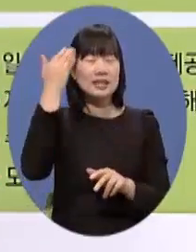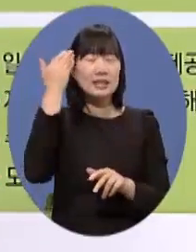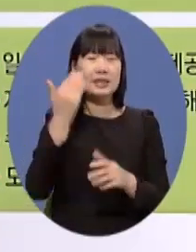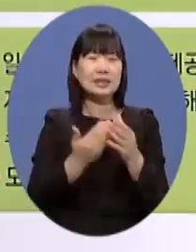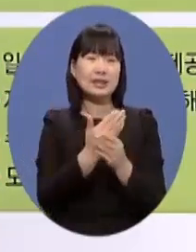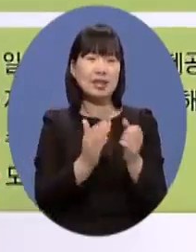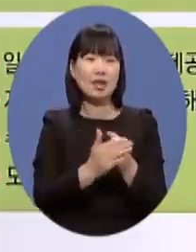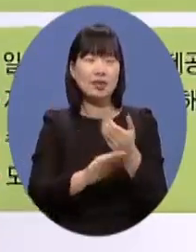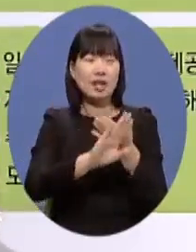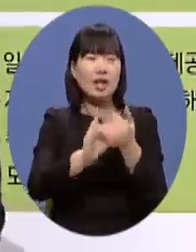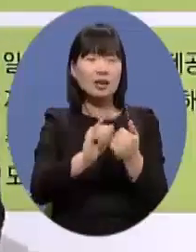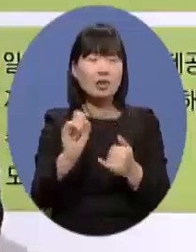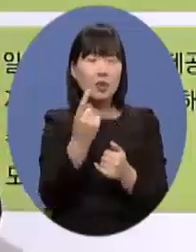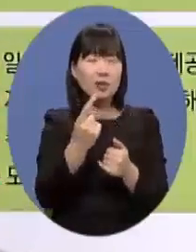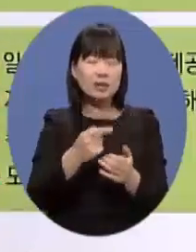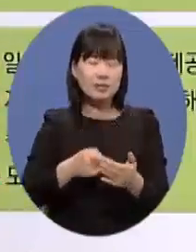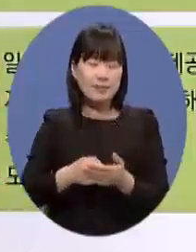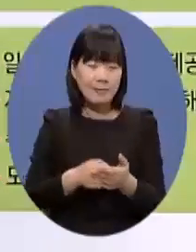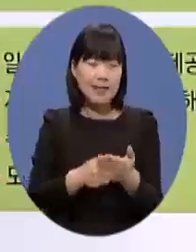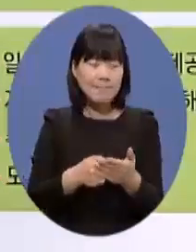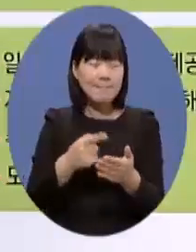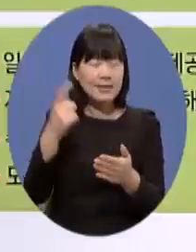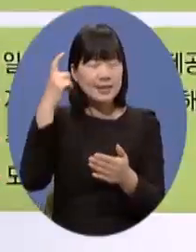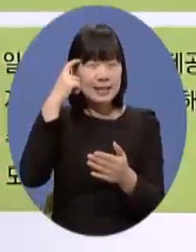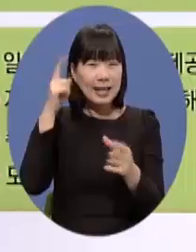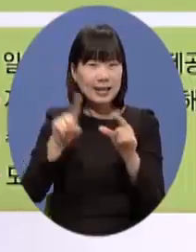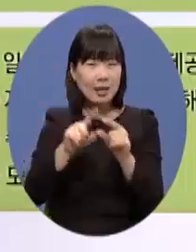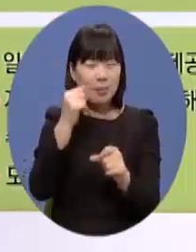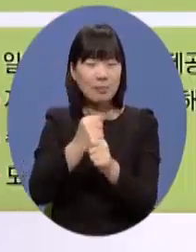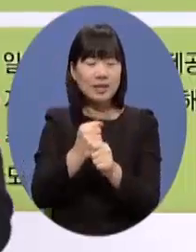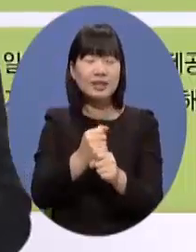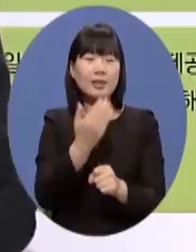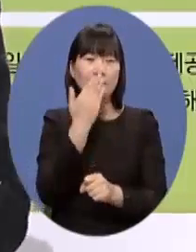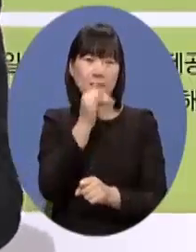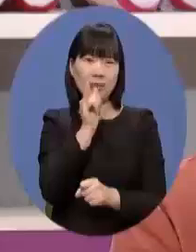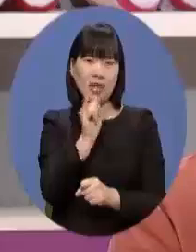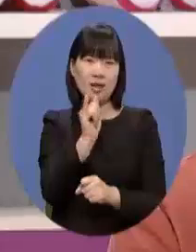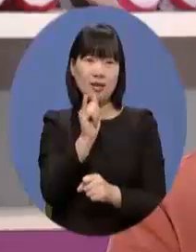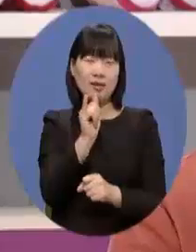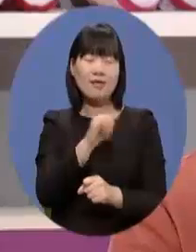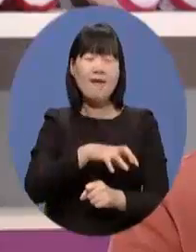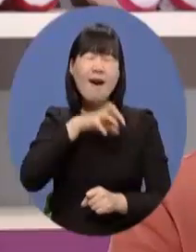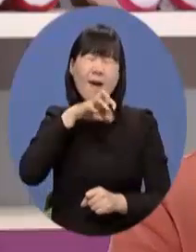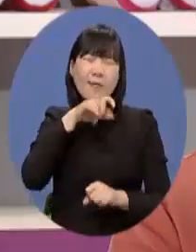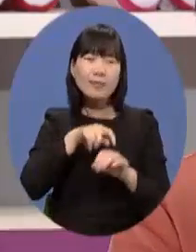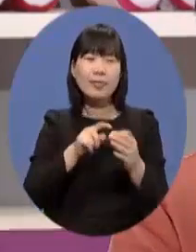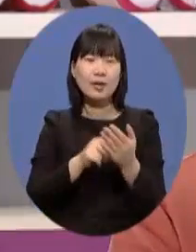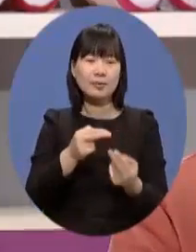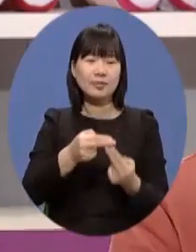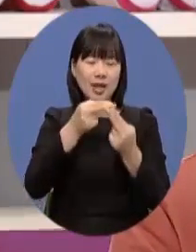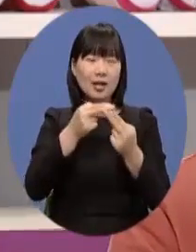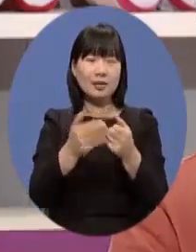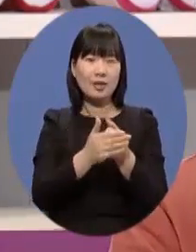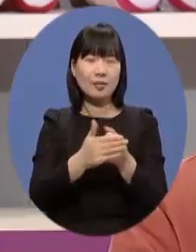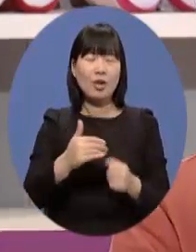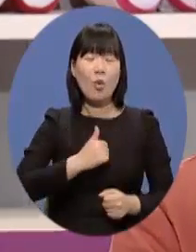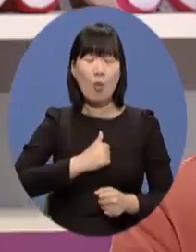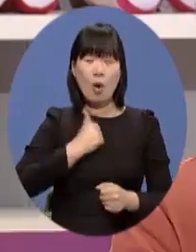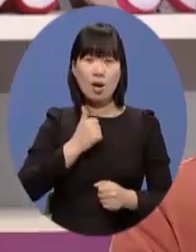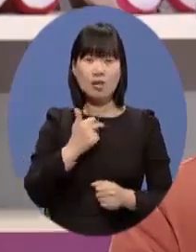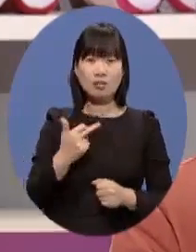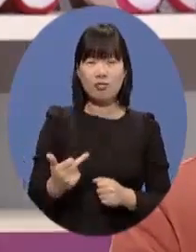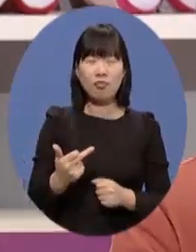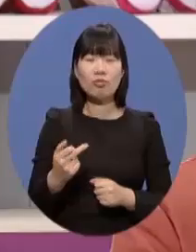동기, 의도 이런 것들을 자기가 딱 개념화할 수 있는 일들이 생기는 거예요. 그러면서 원망감이 생기는 거죠. 네. 그래서 굉장히 화를 또 많이